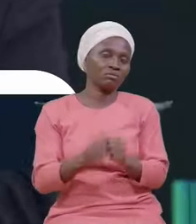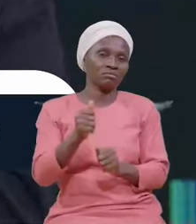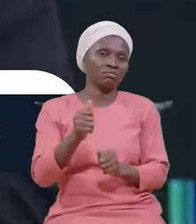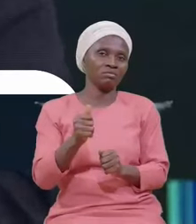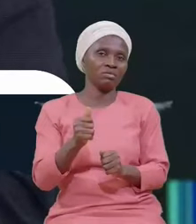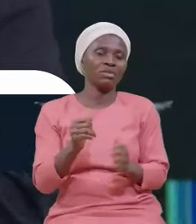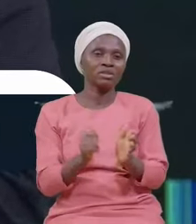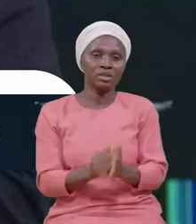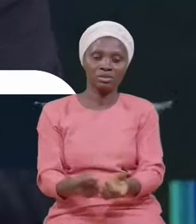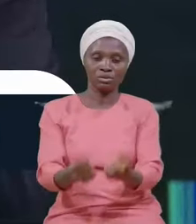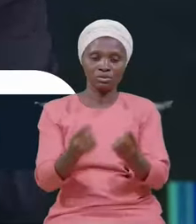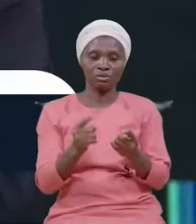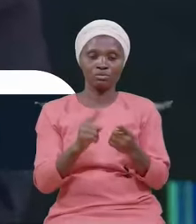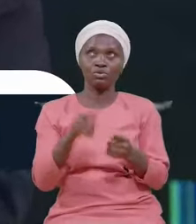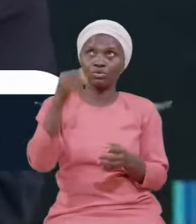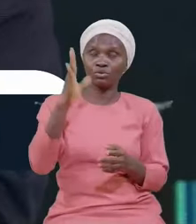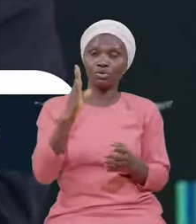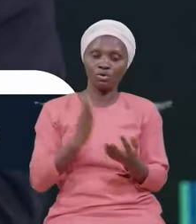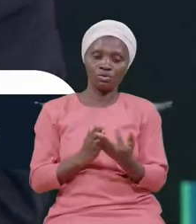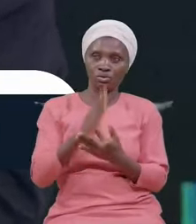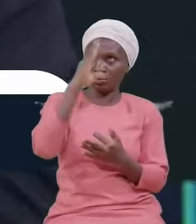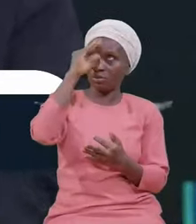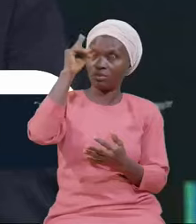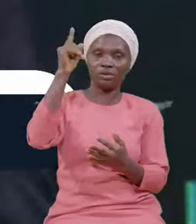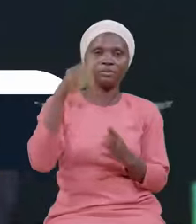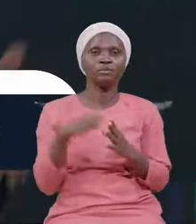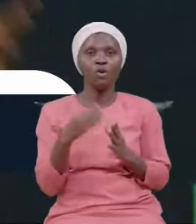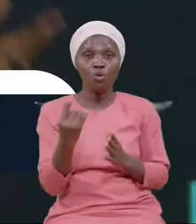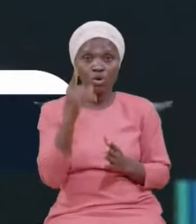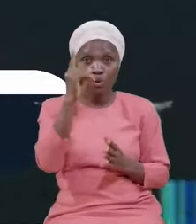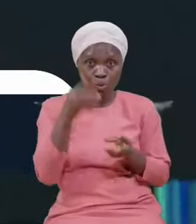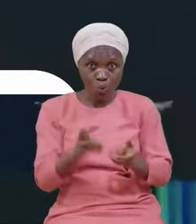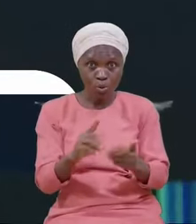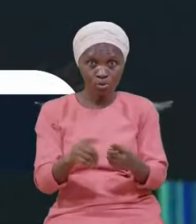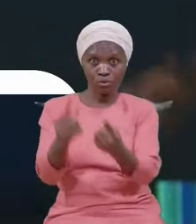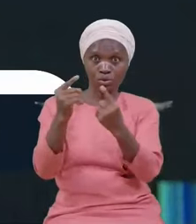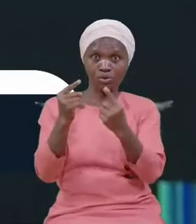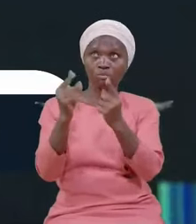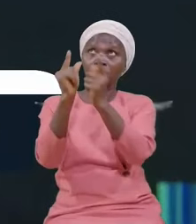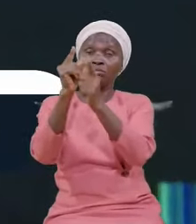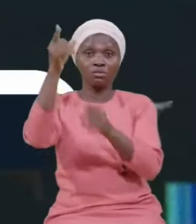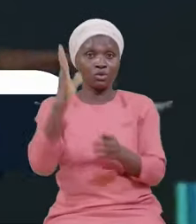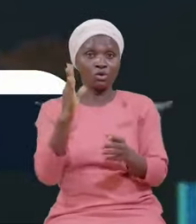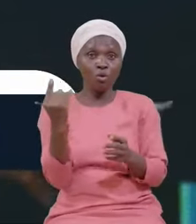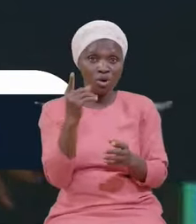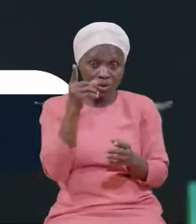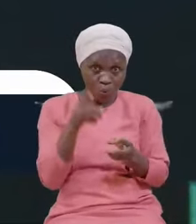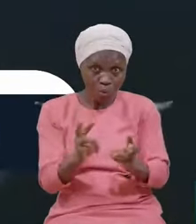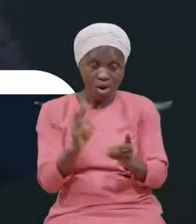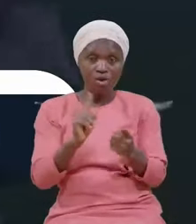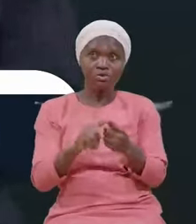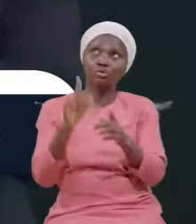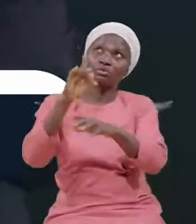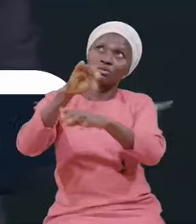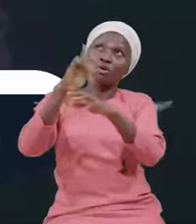sauver parfaitement ceux qui s'approchent de Dieu par lui. Le seul moyen